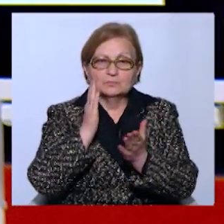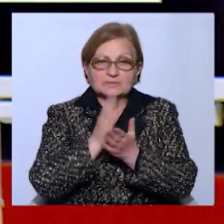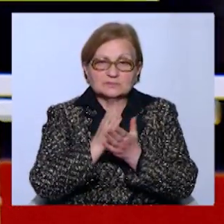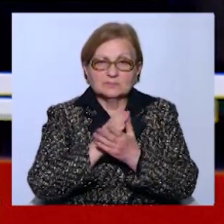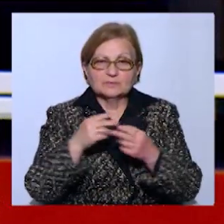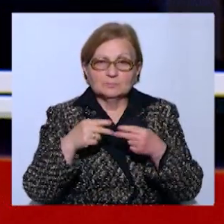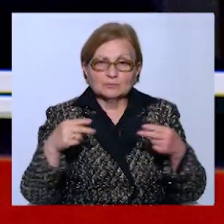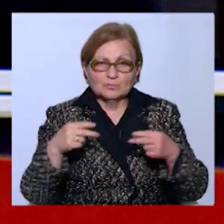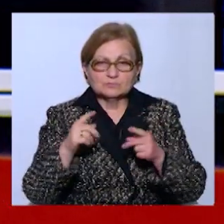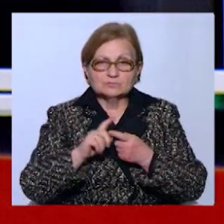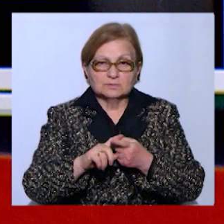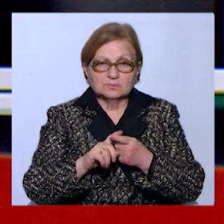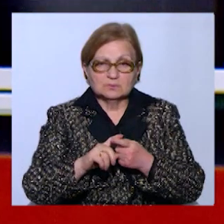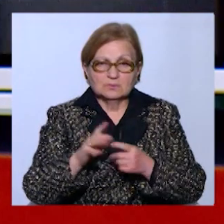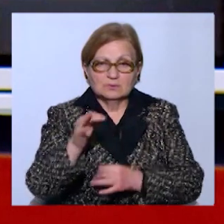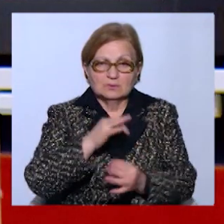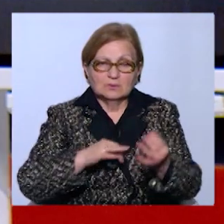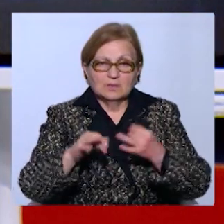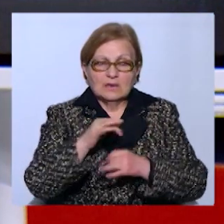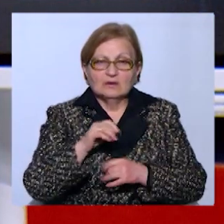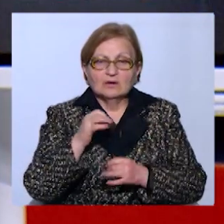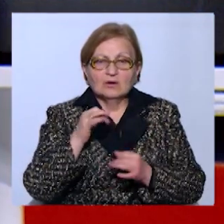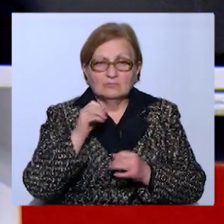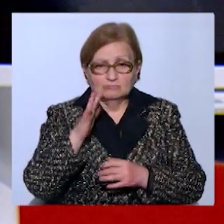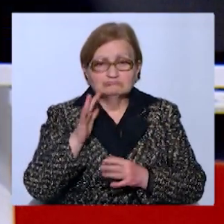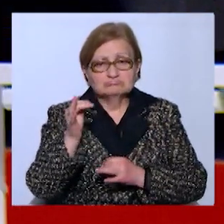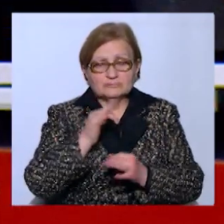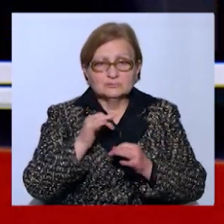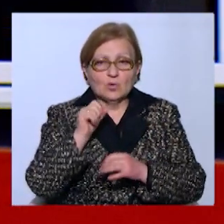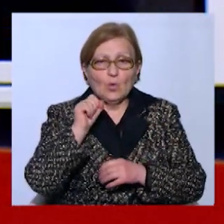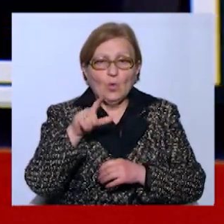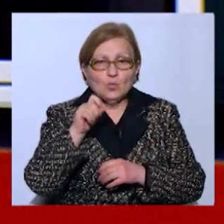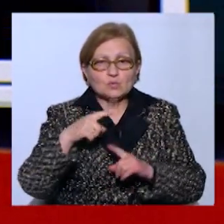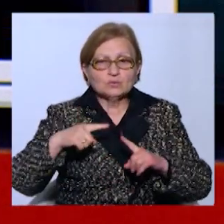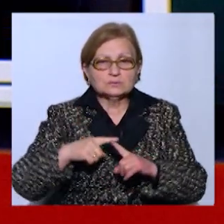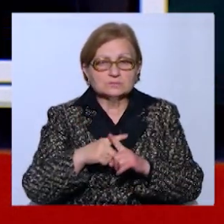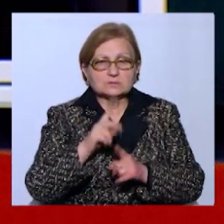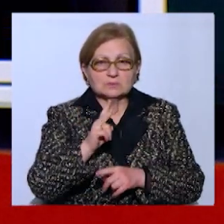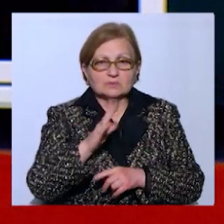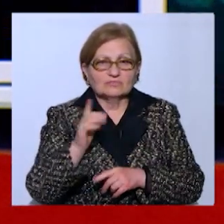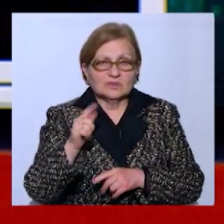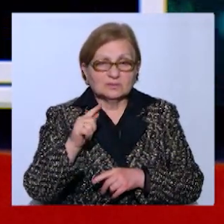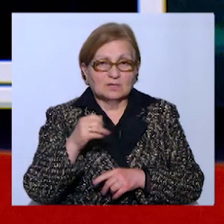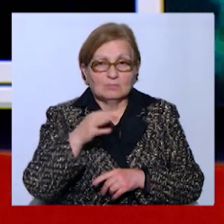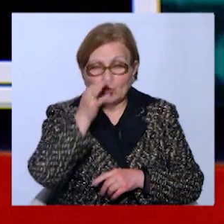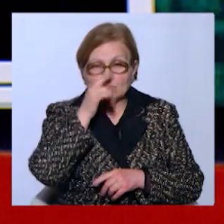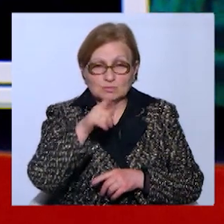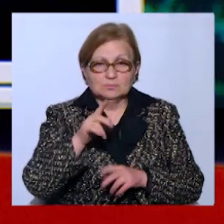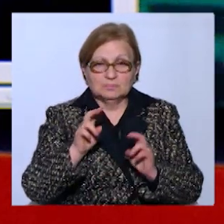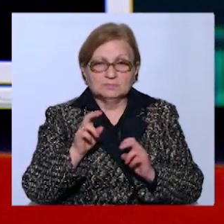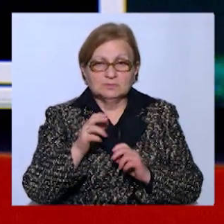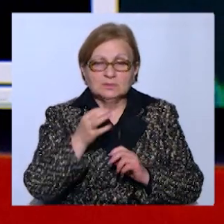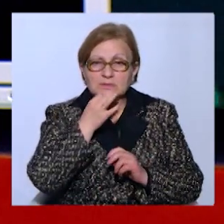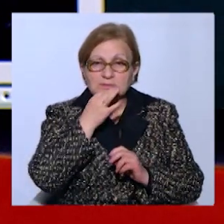პირდაპირპროპორციული დამოკიდებულება და ვისაუბრებთ ოქროს კვეთაზე, რომელიც ძალიან საინტერესოა. იმედი მაქვს ძალიან მოგეწონებათ ეს თემა. Მოდი ჯერ